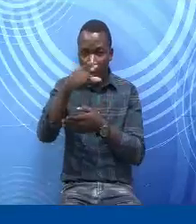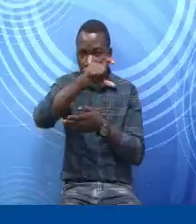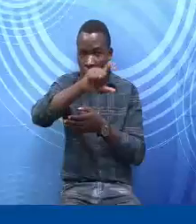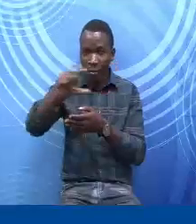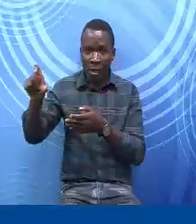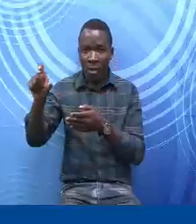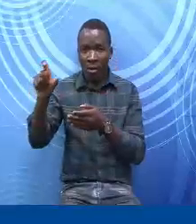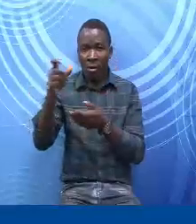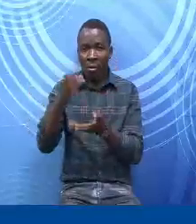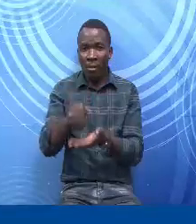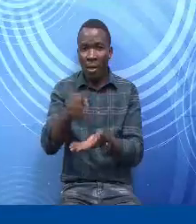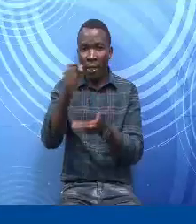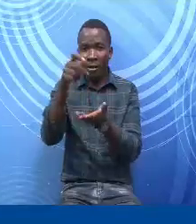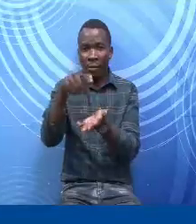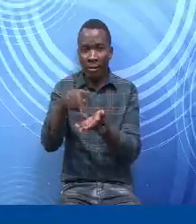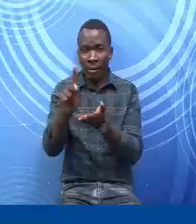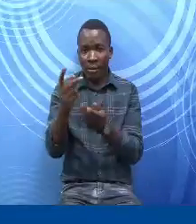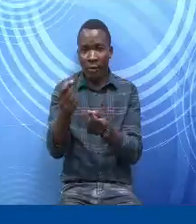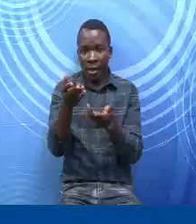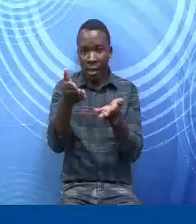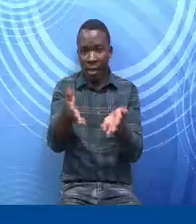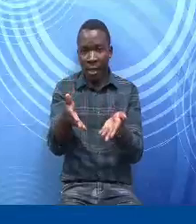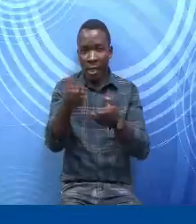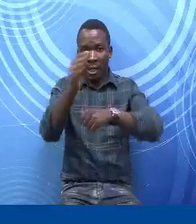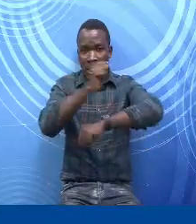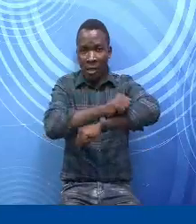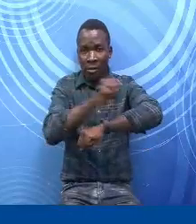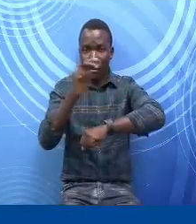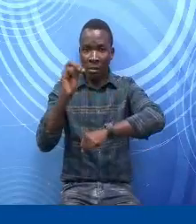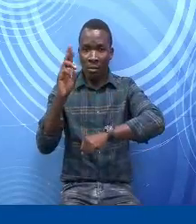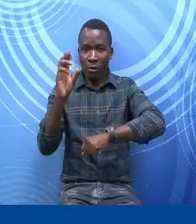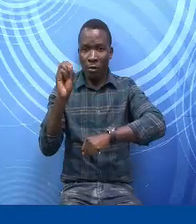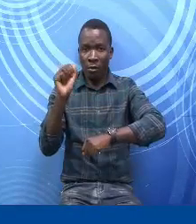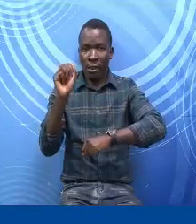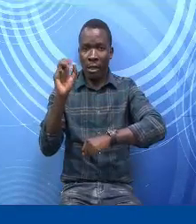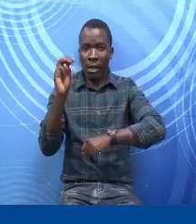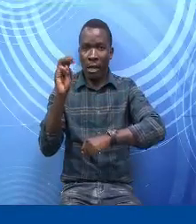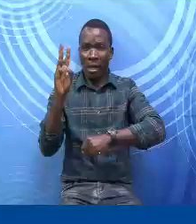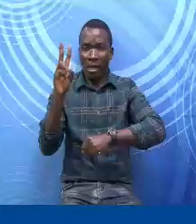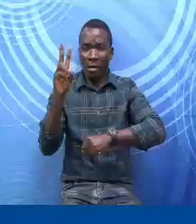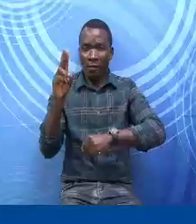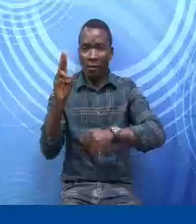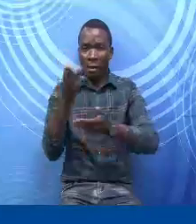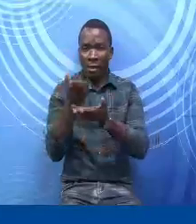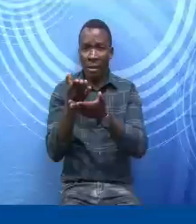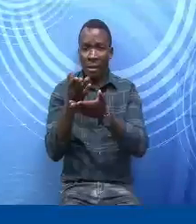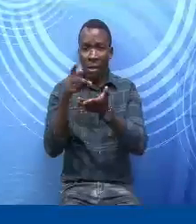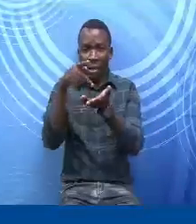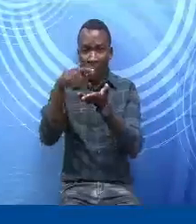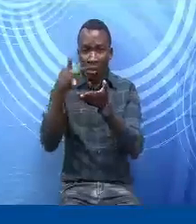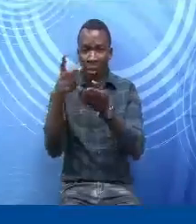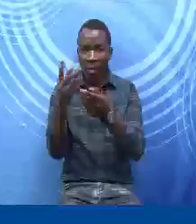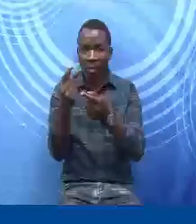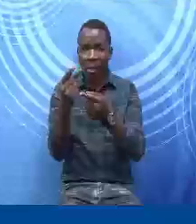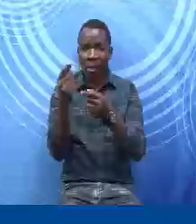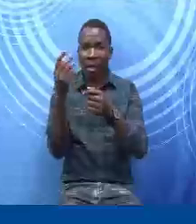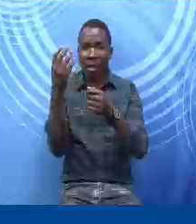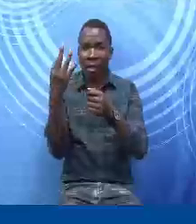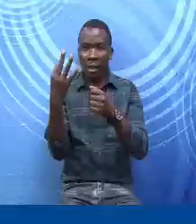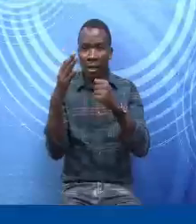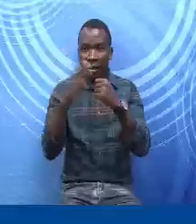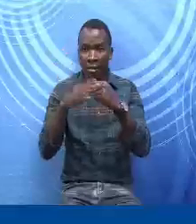tubahe amafaranga yabo. Iki kigo cya Musanvu TVT kirishyuza umwenda w'amafaranga angana n'3,390,000 ari nayo yatumye wasake